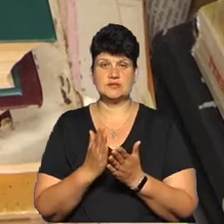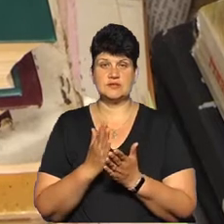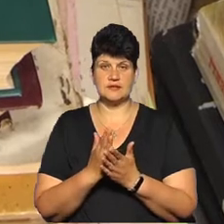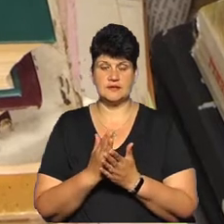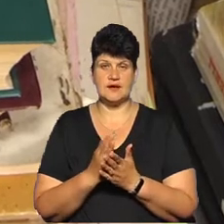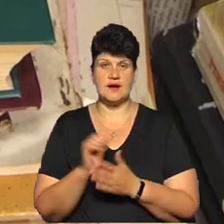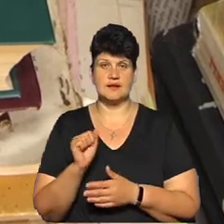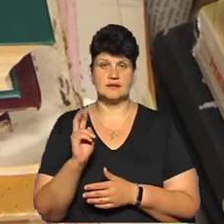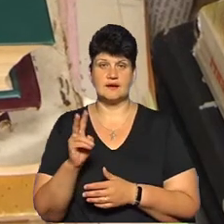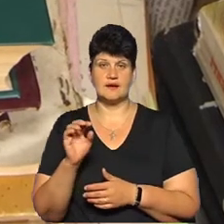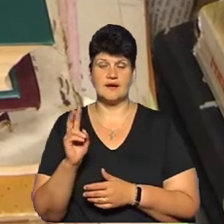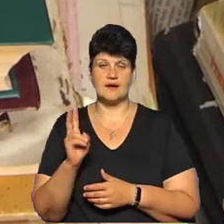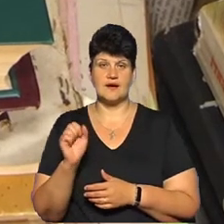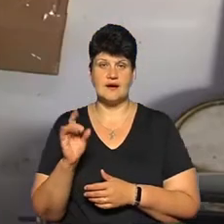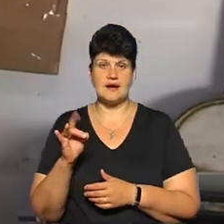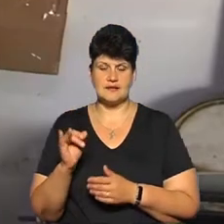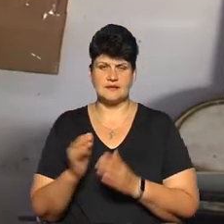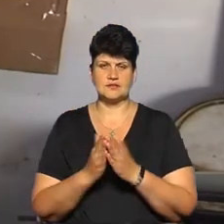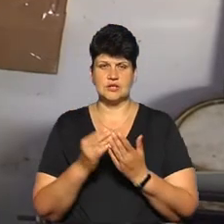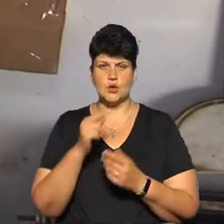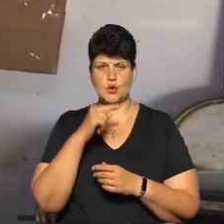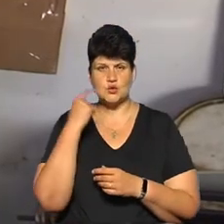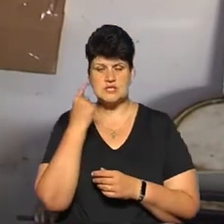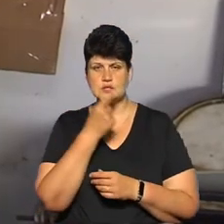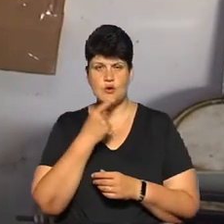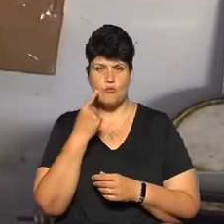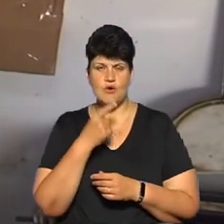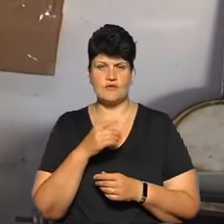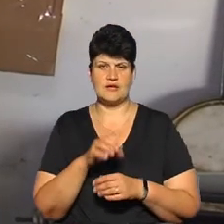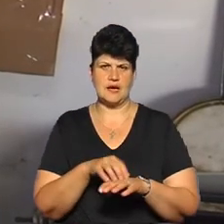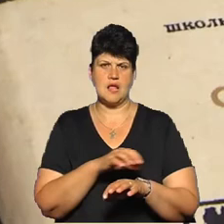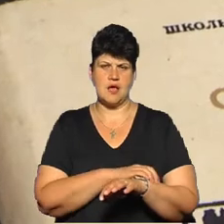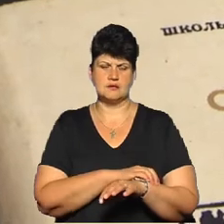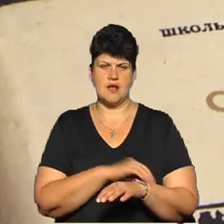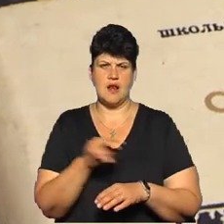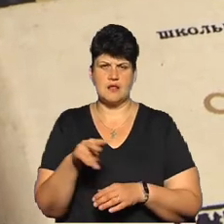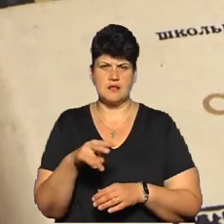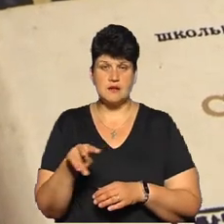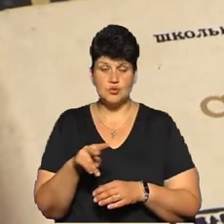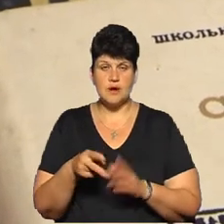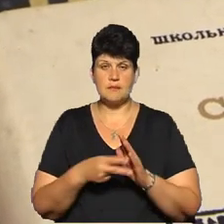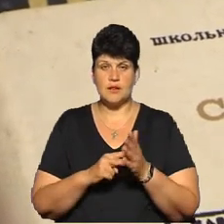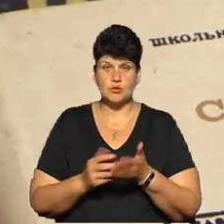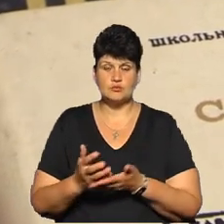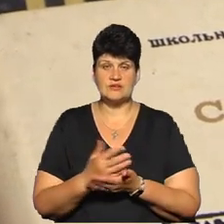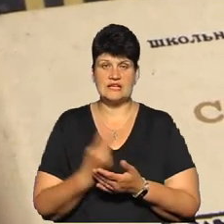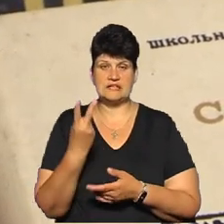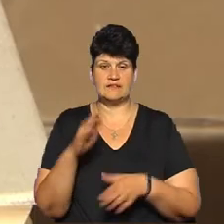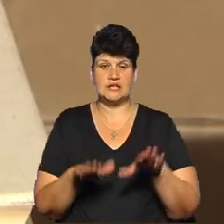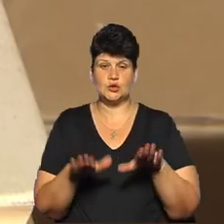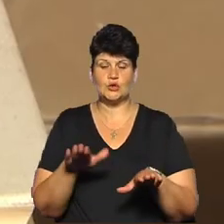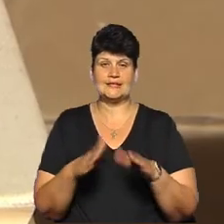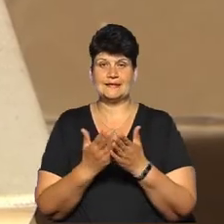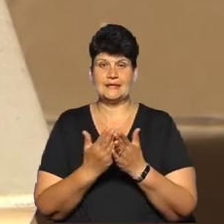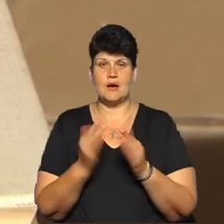Анна Кареніна, підручники з російської мови та радянська партійна література. Чоловік планує назбирати принаймні 2 тонни книг, а тоді